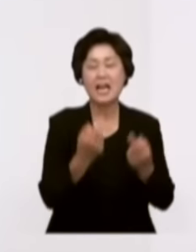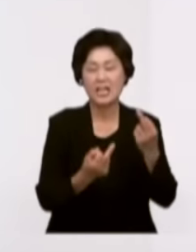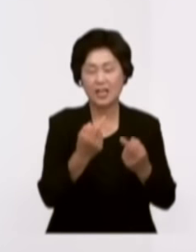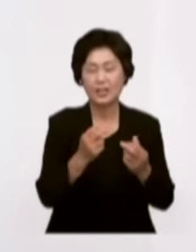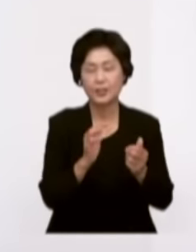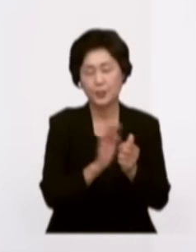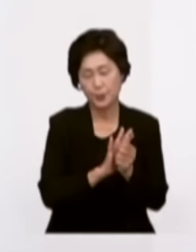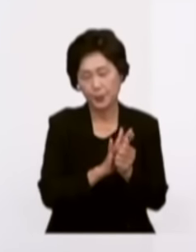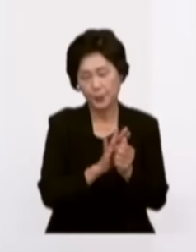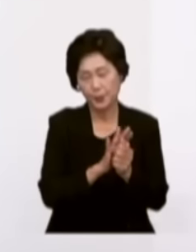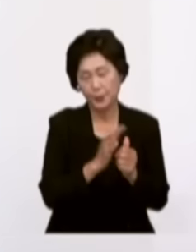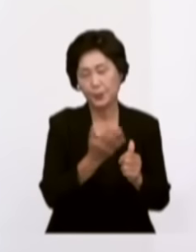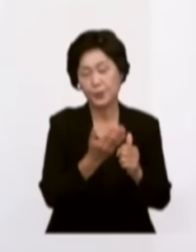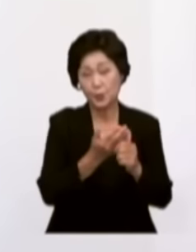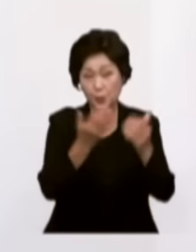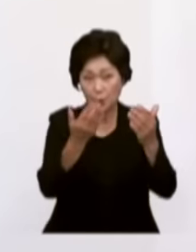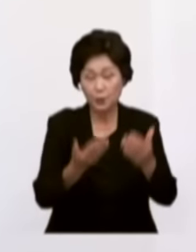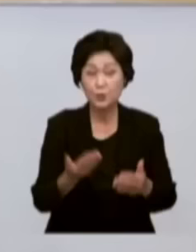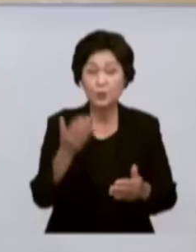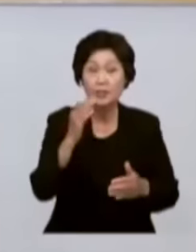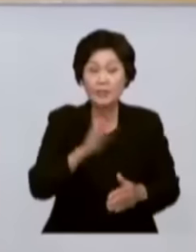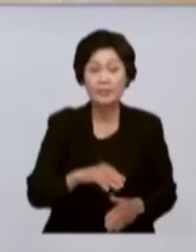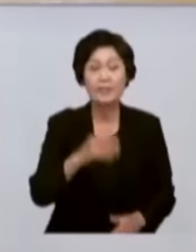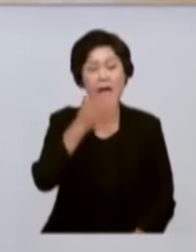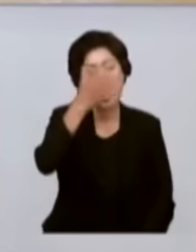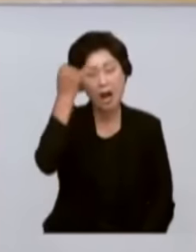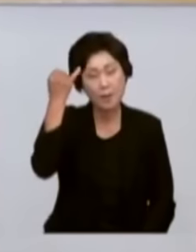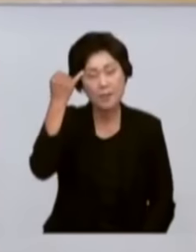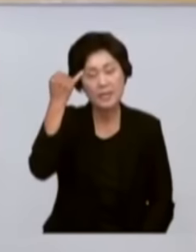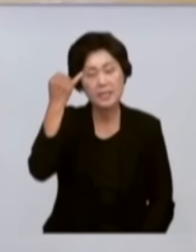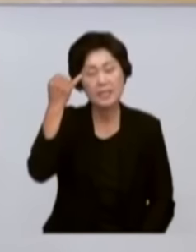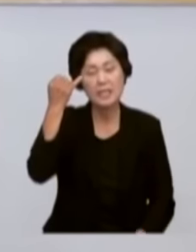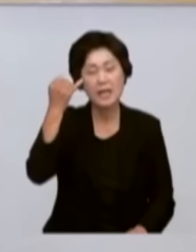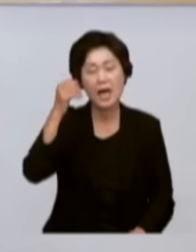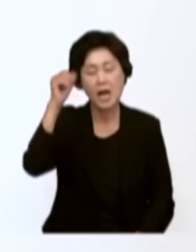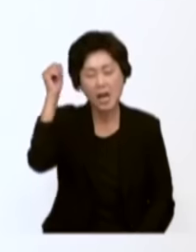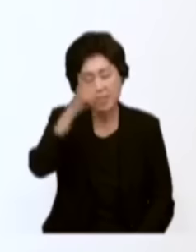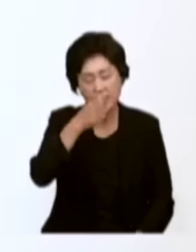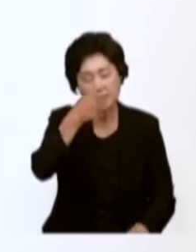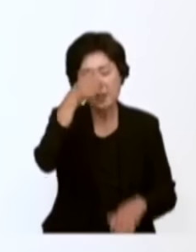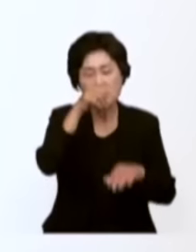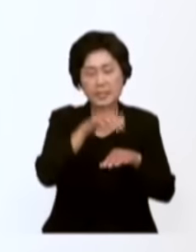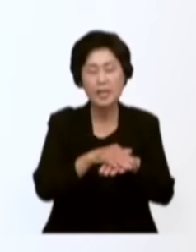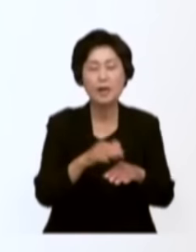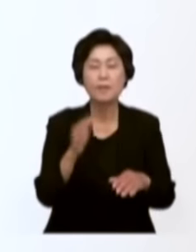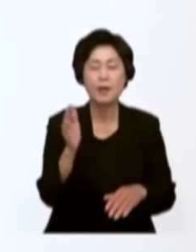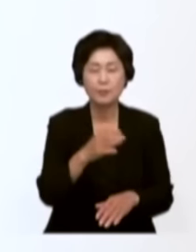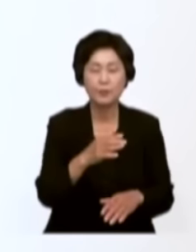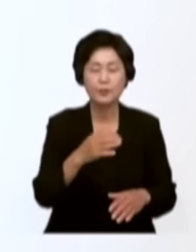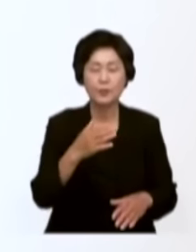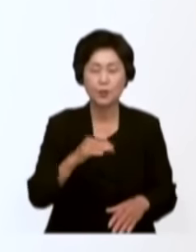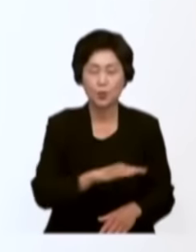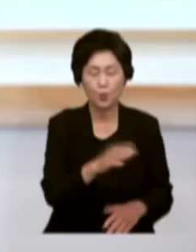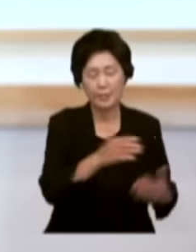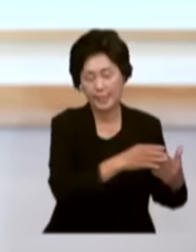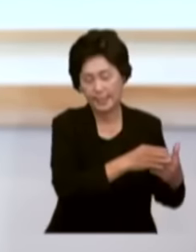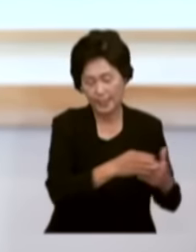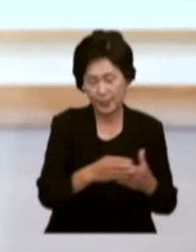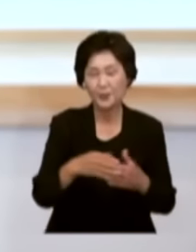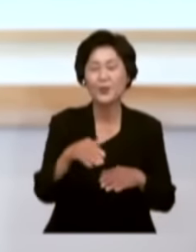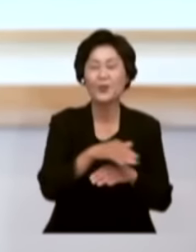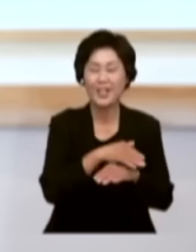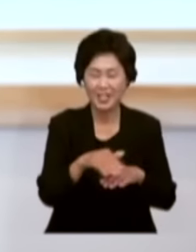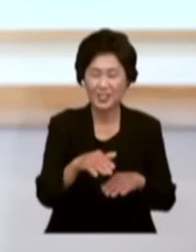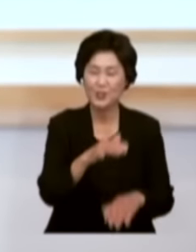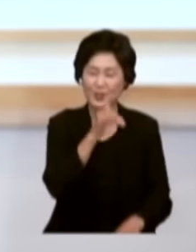그러니까 할머니가 늘 교회를 그 데리고 갔어요. 그러니까 새벽에? 새벽 기도부터 하루 종일 가서 교회 가서 기도하시는 분인데 아니 예. 거기 새벽